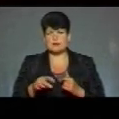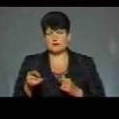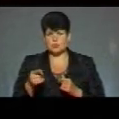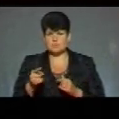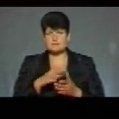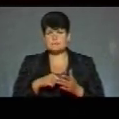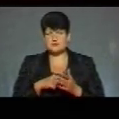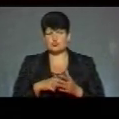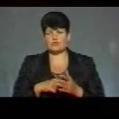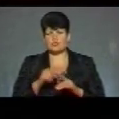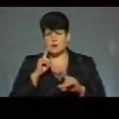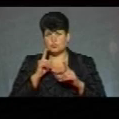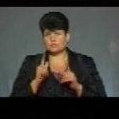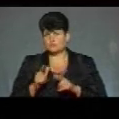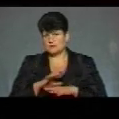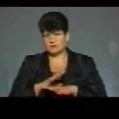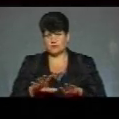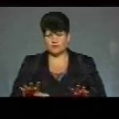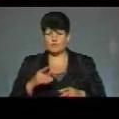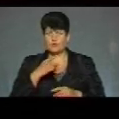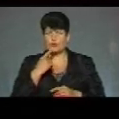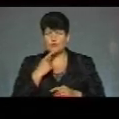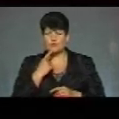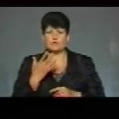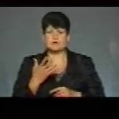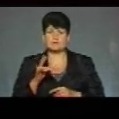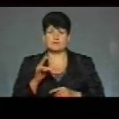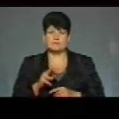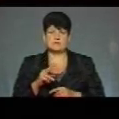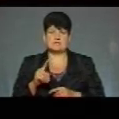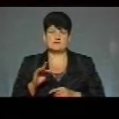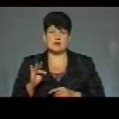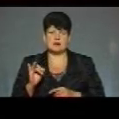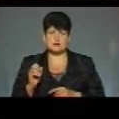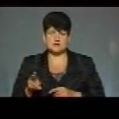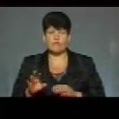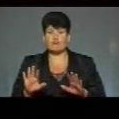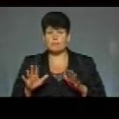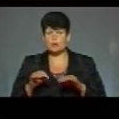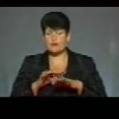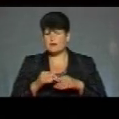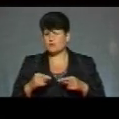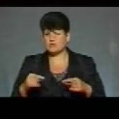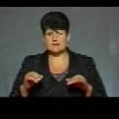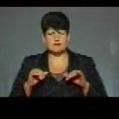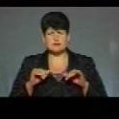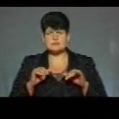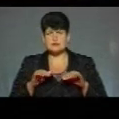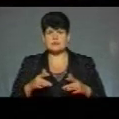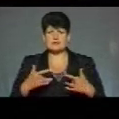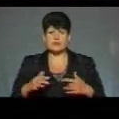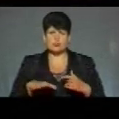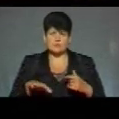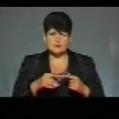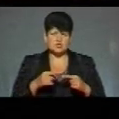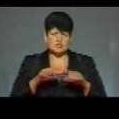з міською радою не погоджували, каже речниця Тернопільської міськради Мар'яна Зварич. У випадку проведення будь-яких заходів, які чи на театральному майдані, чи